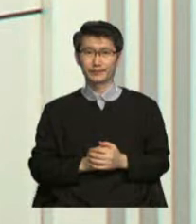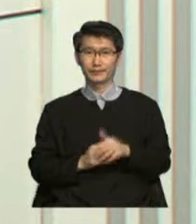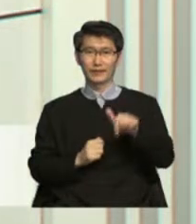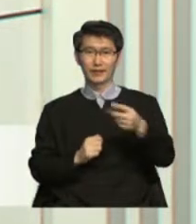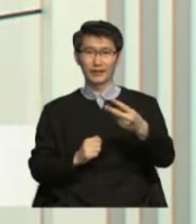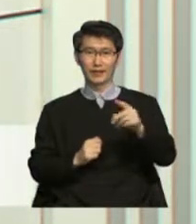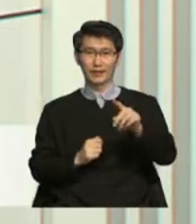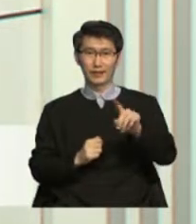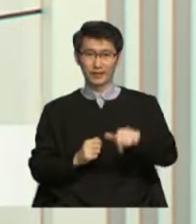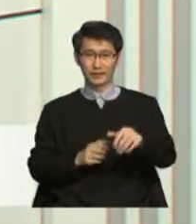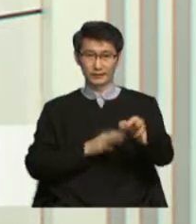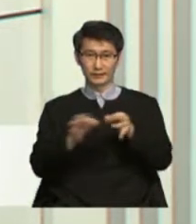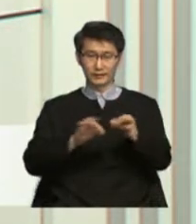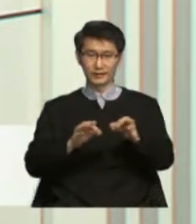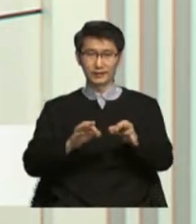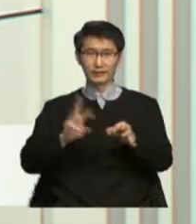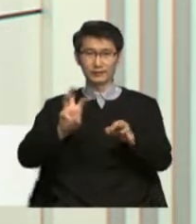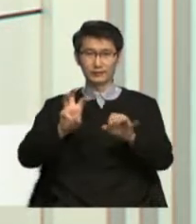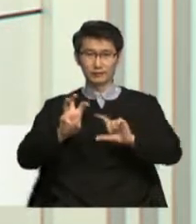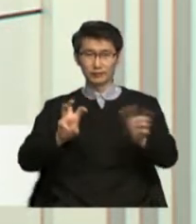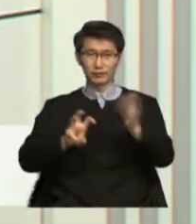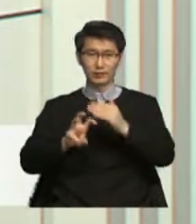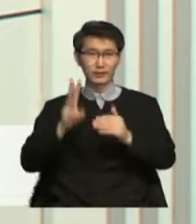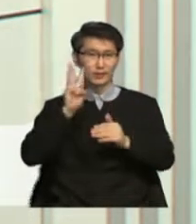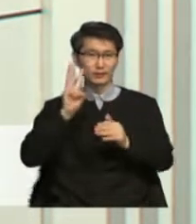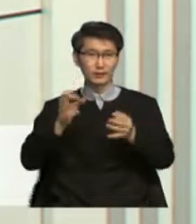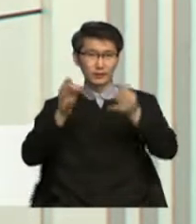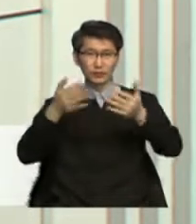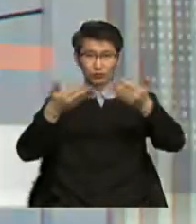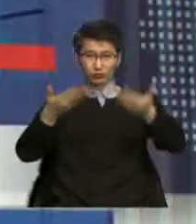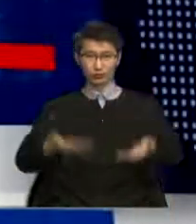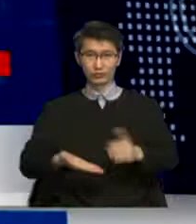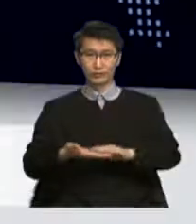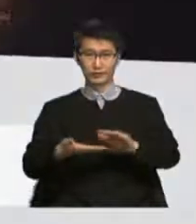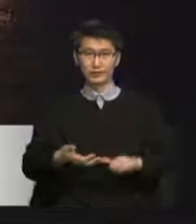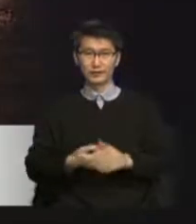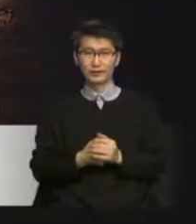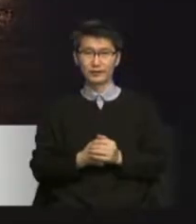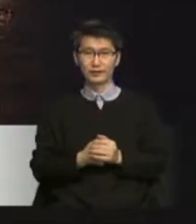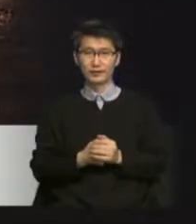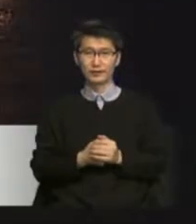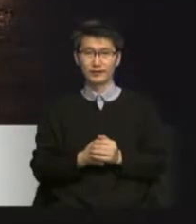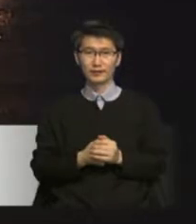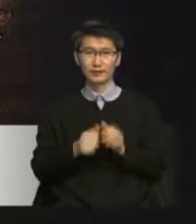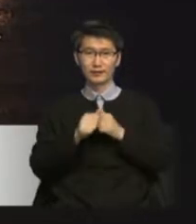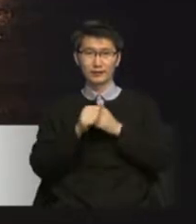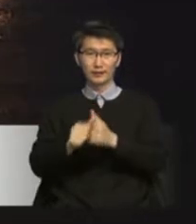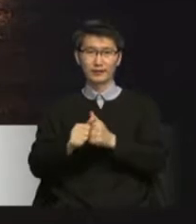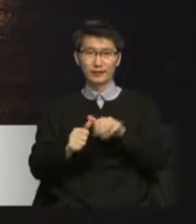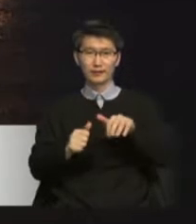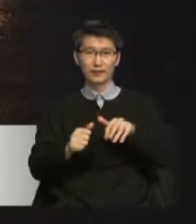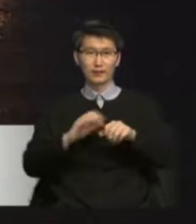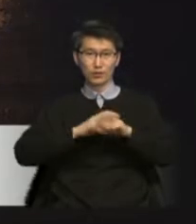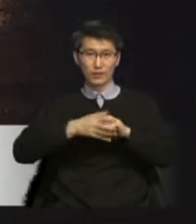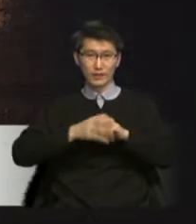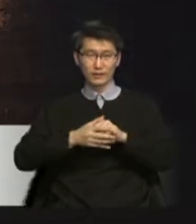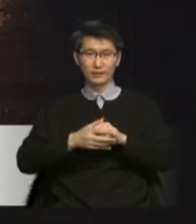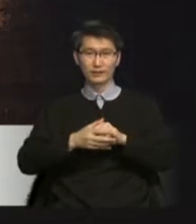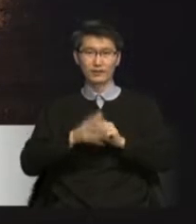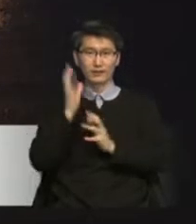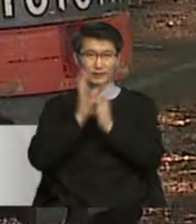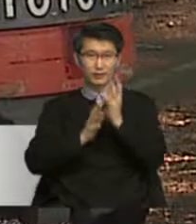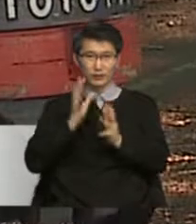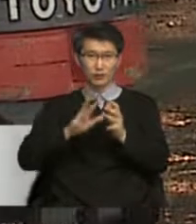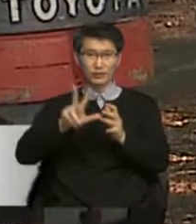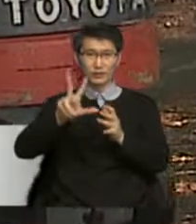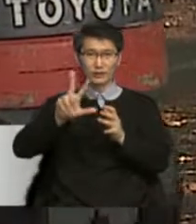가락시장의 추석 연휴를 맞아 오는 30일부터 3일간 휴장 합니다 이에 따라 청구와 시장의 경우 최소 구리